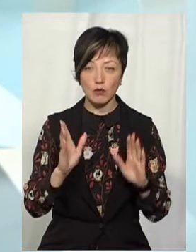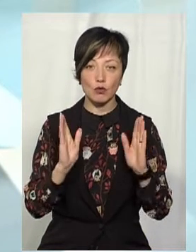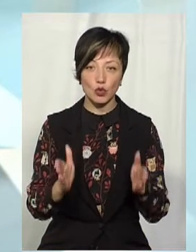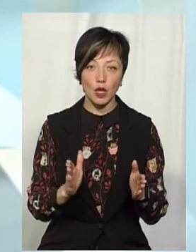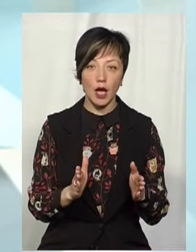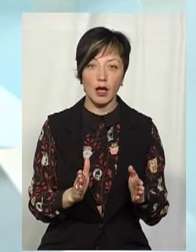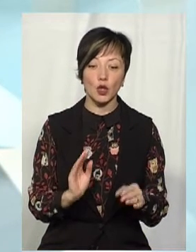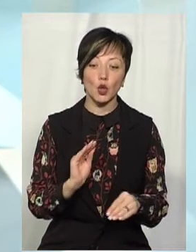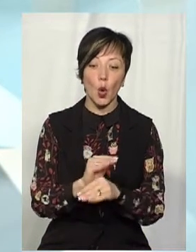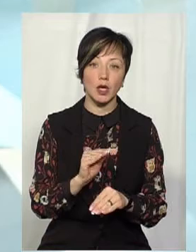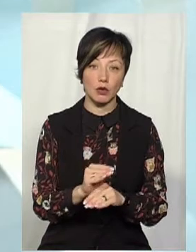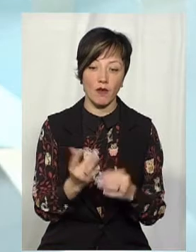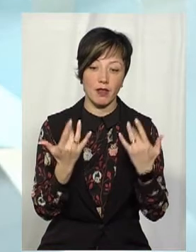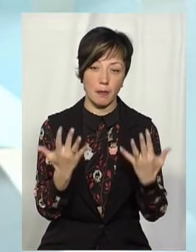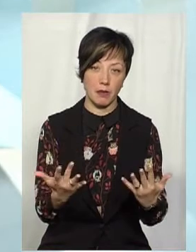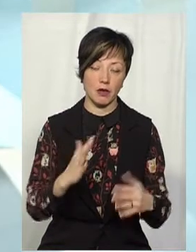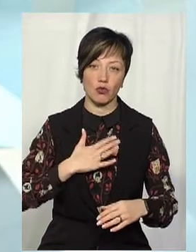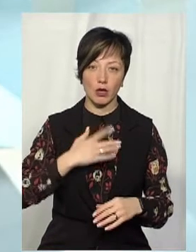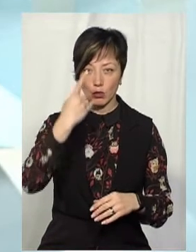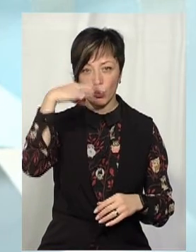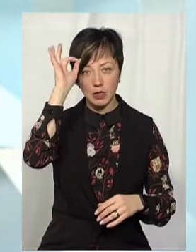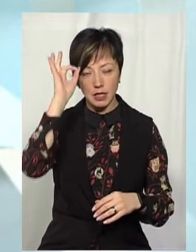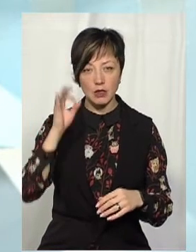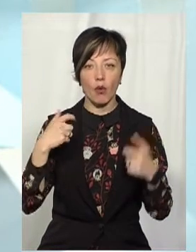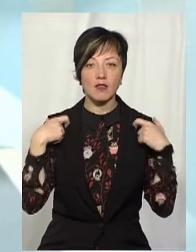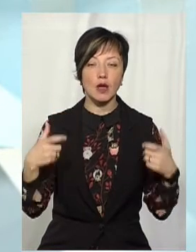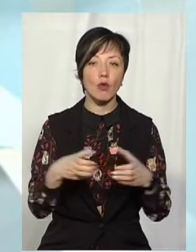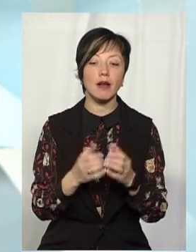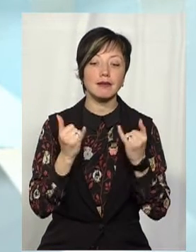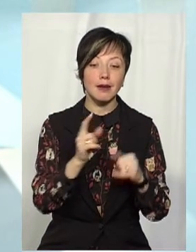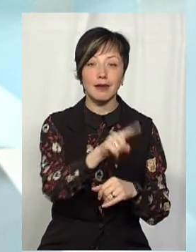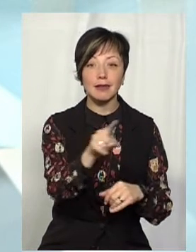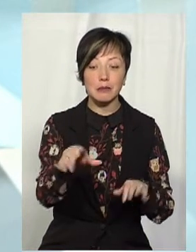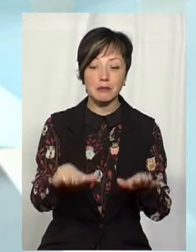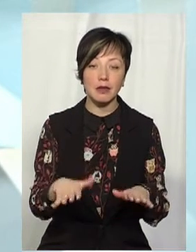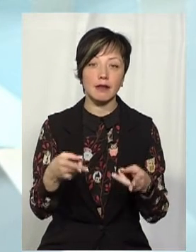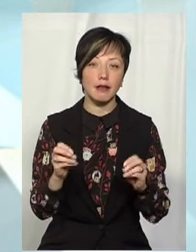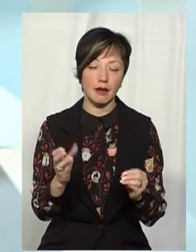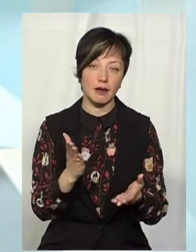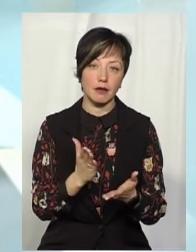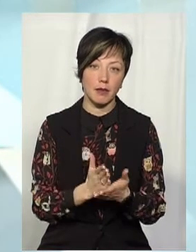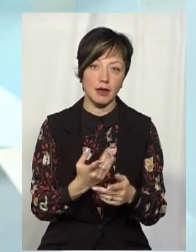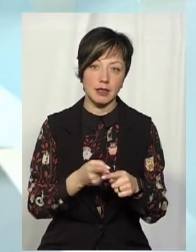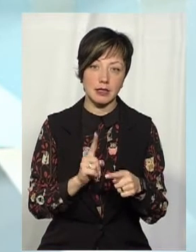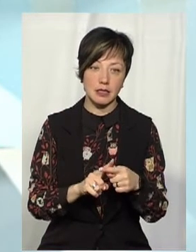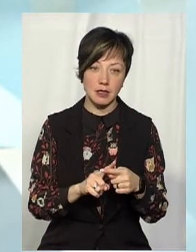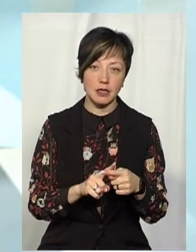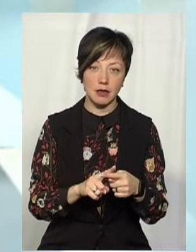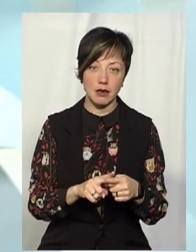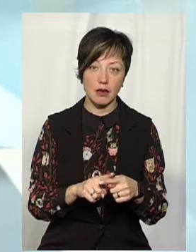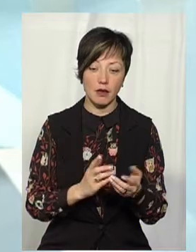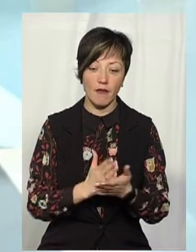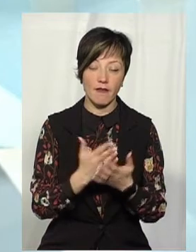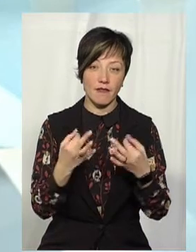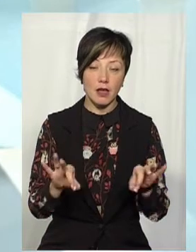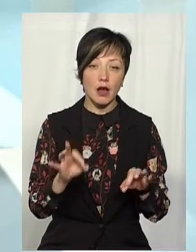буде донабір наших поліцейських офіцерів громади для тих громад, от, які мають, скажімо, ці передбачені посади,